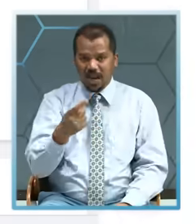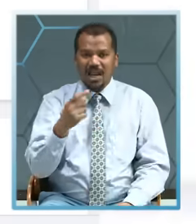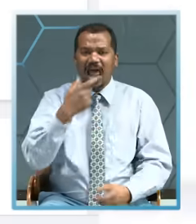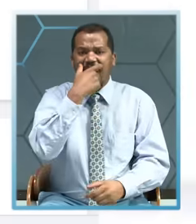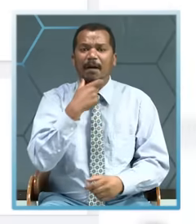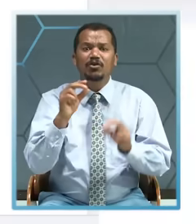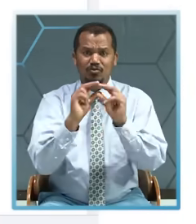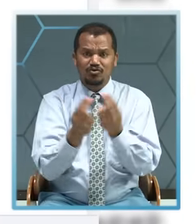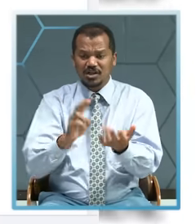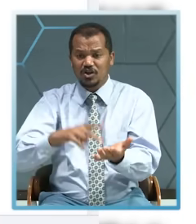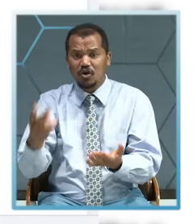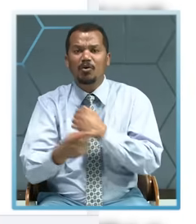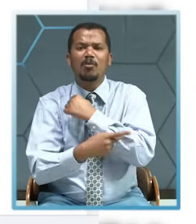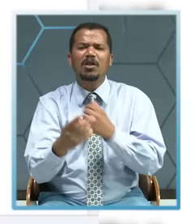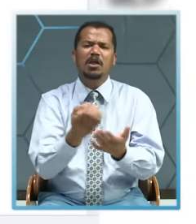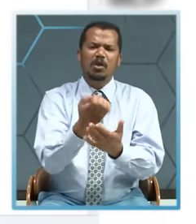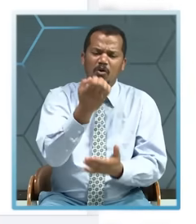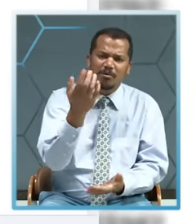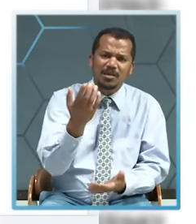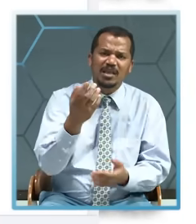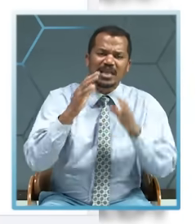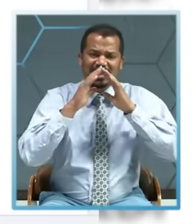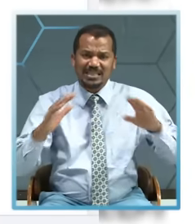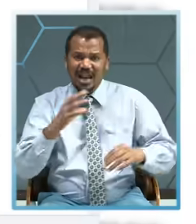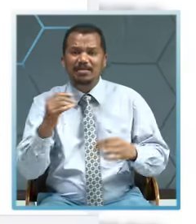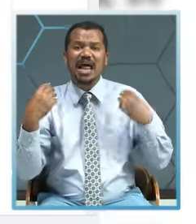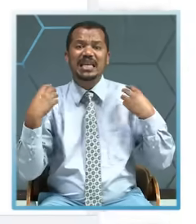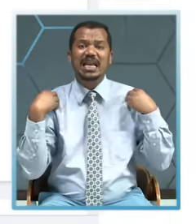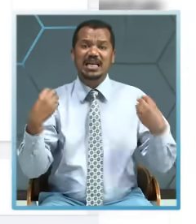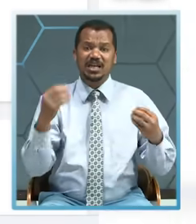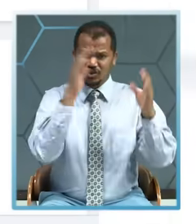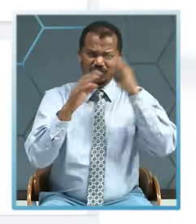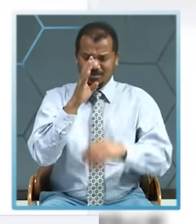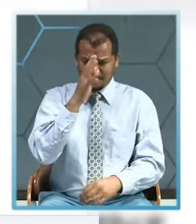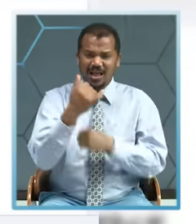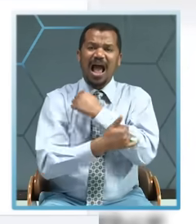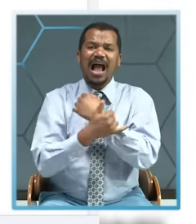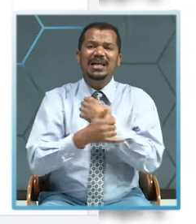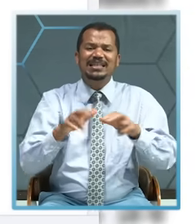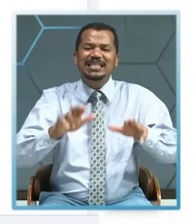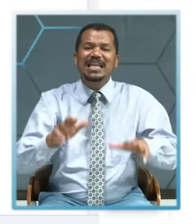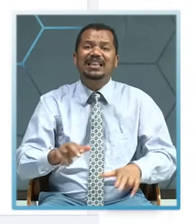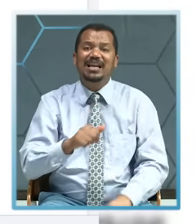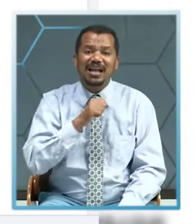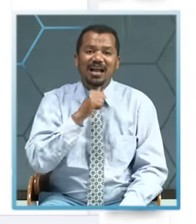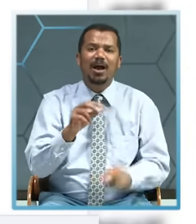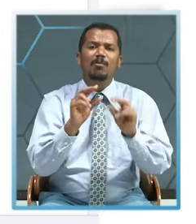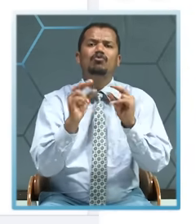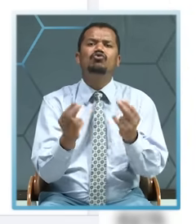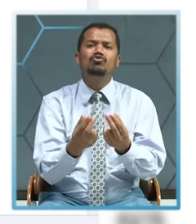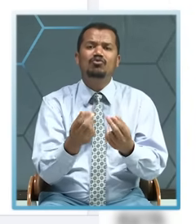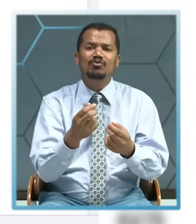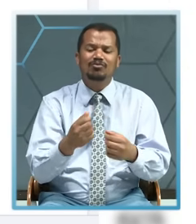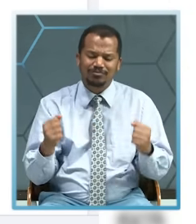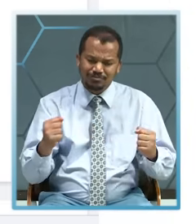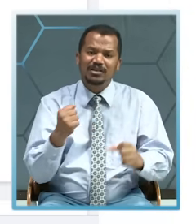ሰነዱ። የአብይ ቡድን እንዲወድቅ ፖለቲካዊ ኢኮኖሚያዊ እንዲሁም የሰላምና ደህንነት ችግር በመፍጠር ሀገሪቷ እንዳትረጋጋ